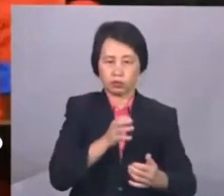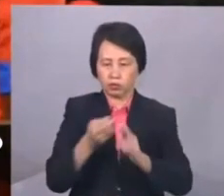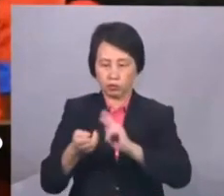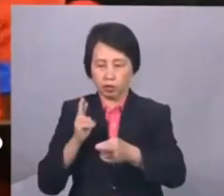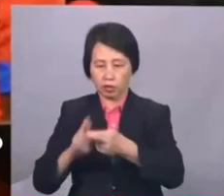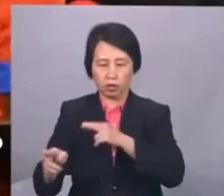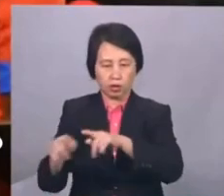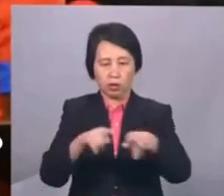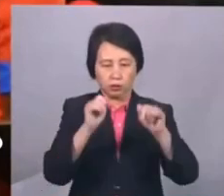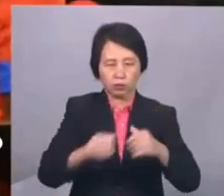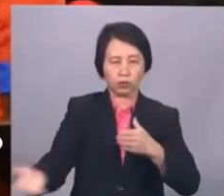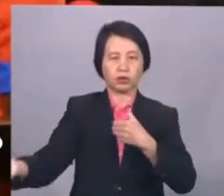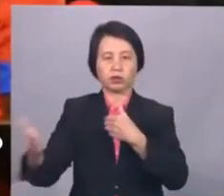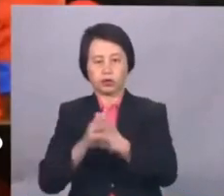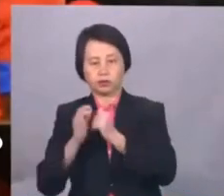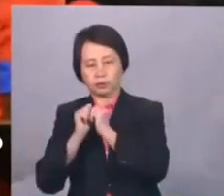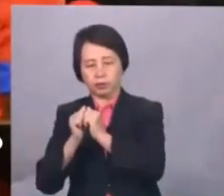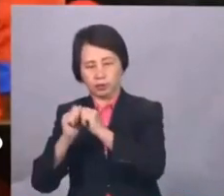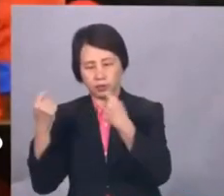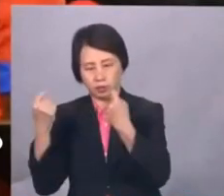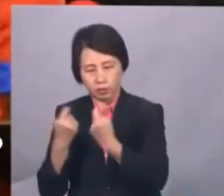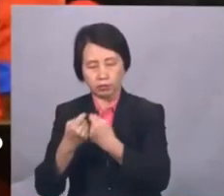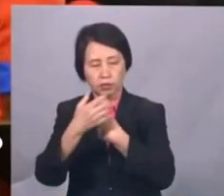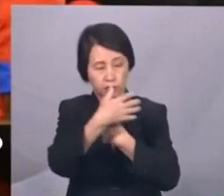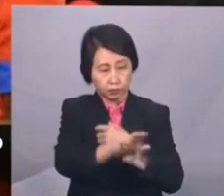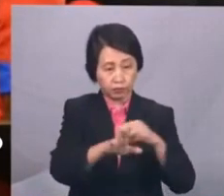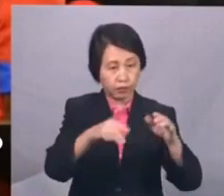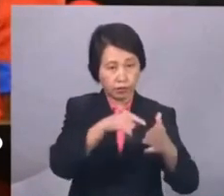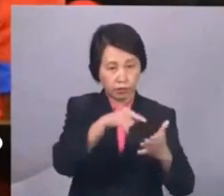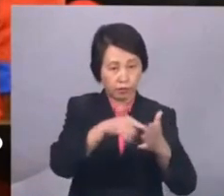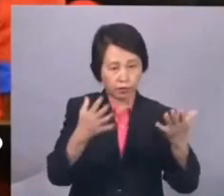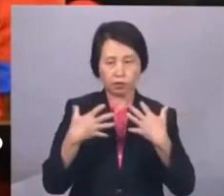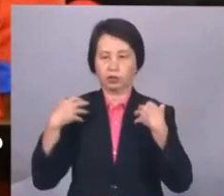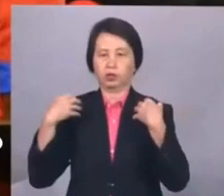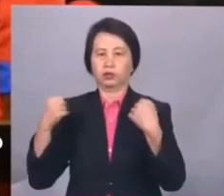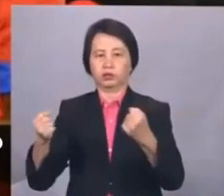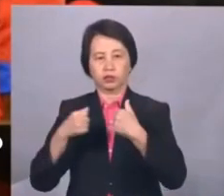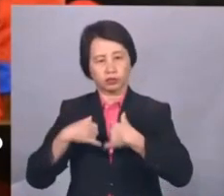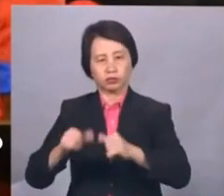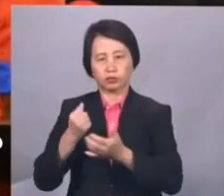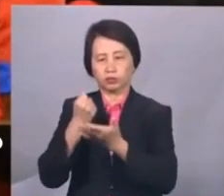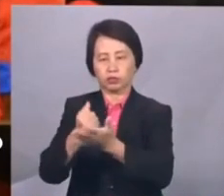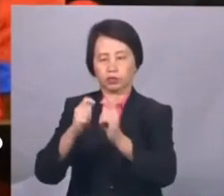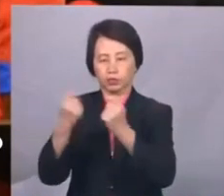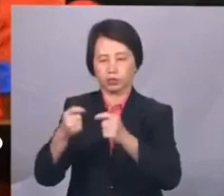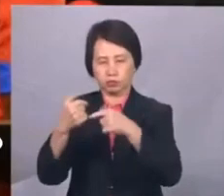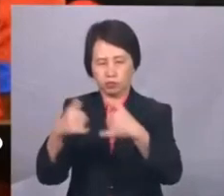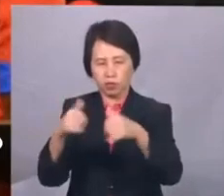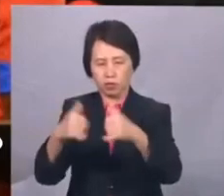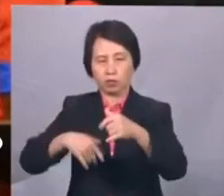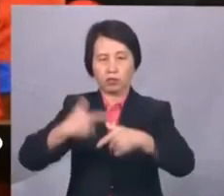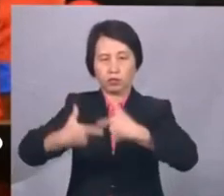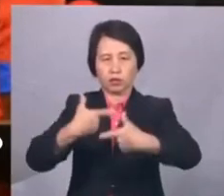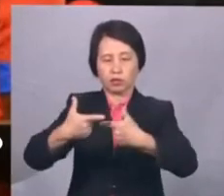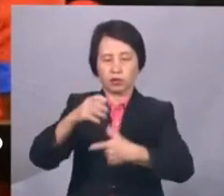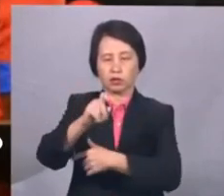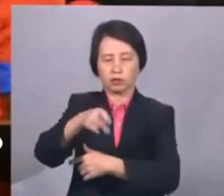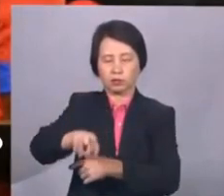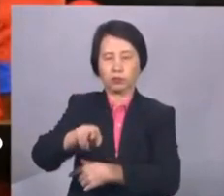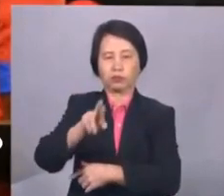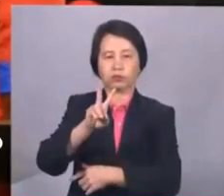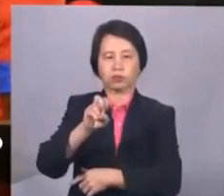dari khas pa yang dapat kembali bersama pasukan sepasi ini dalam keadaan sehat untuk terus membantu pasukan pesaing dalam Liga Super